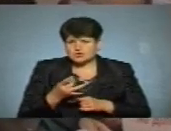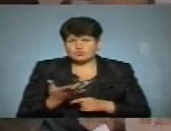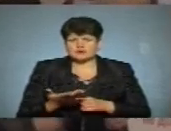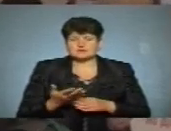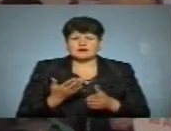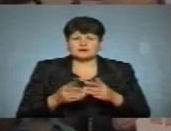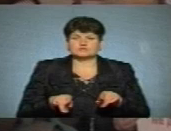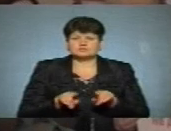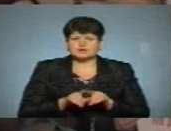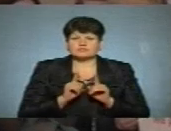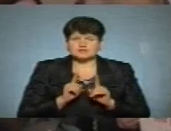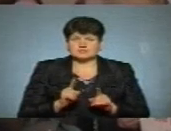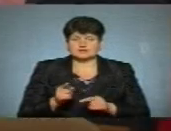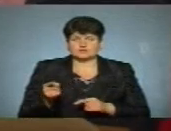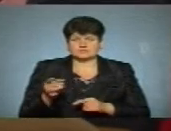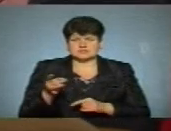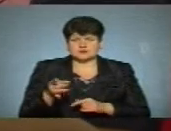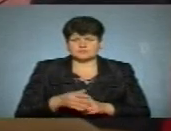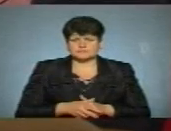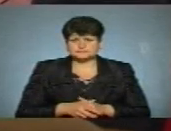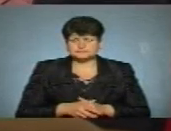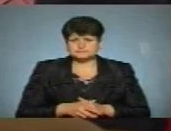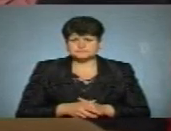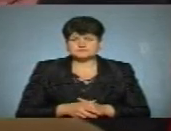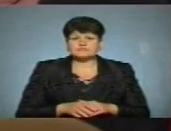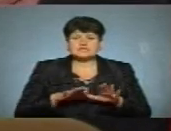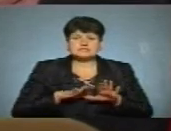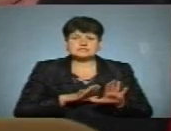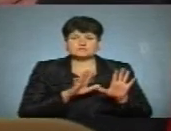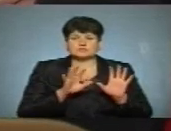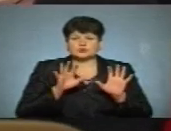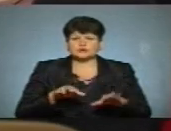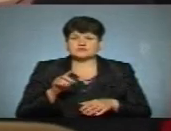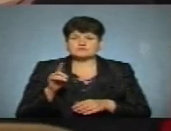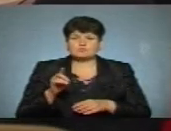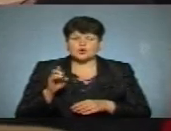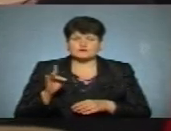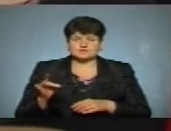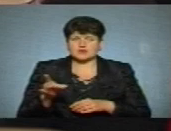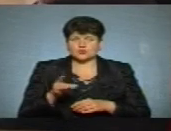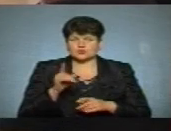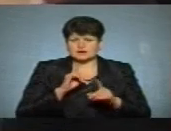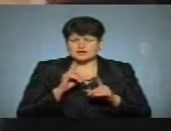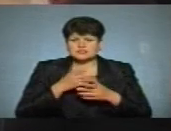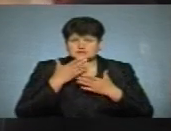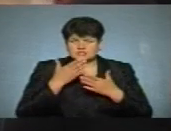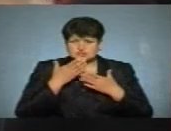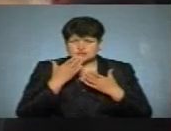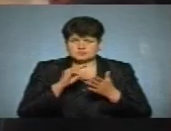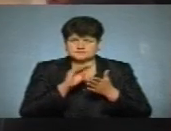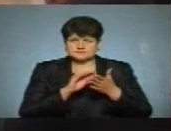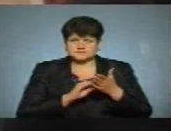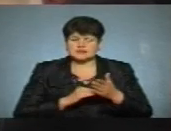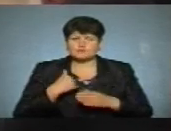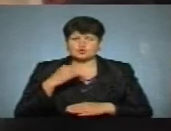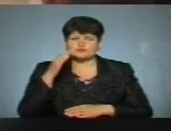але однозначно тільки до Тернопільського району. Заступник голови Зборівської районної ради Леонід Олійник зачитує резолюцію, за яку